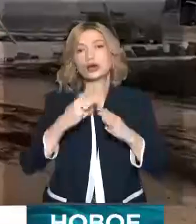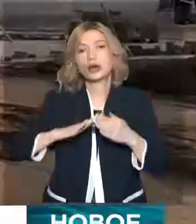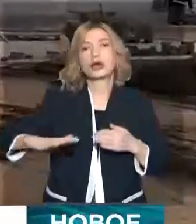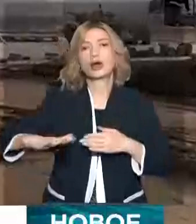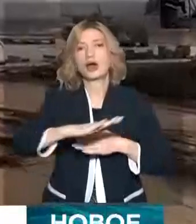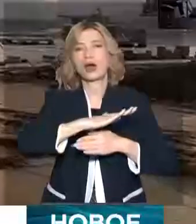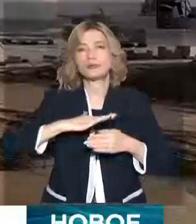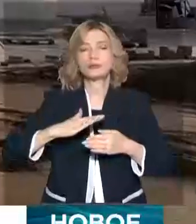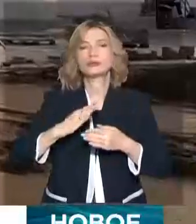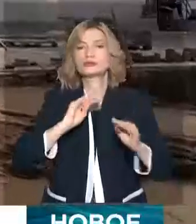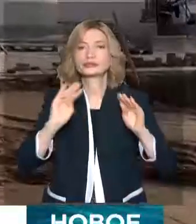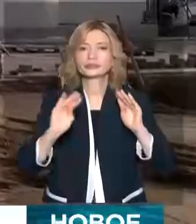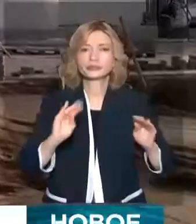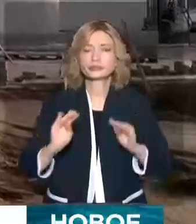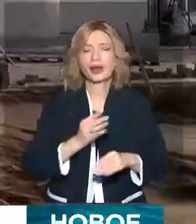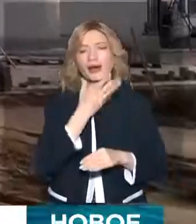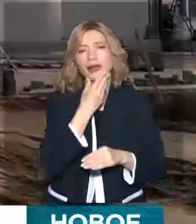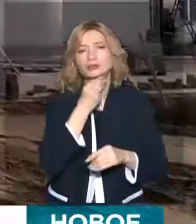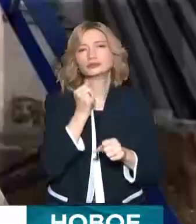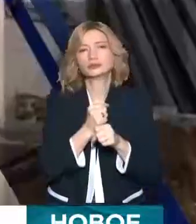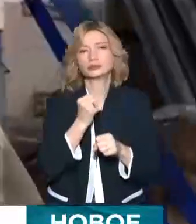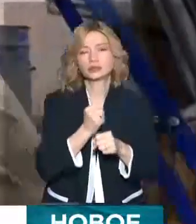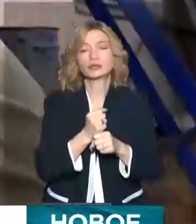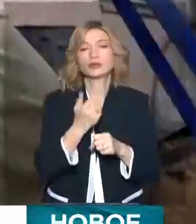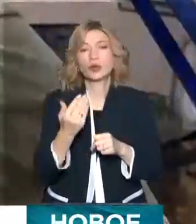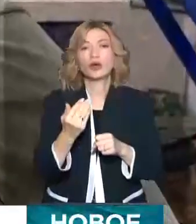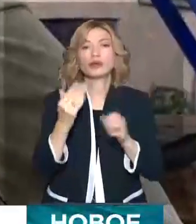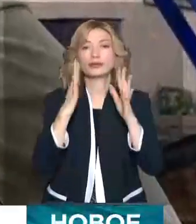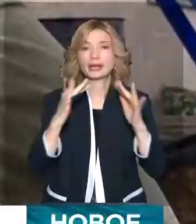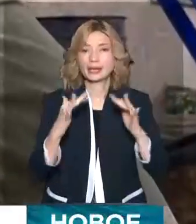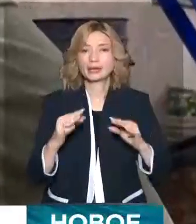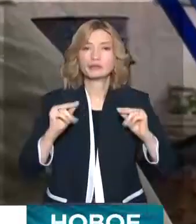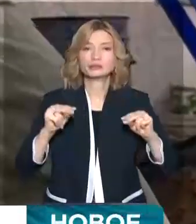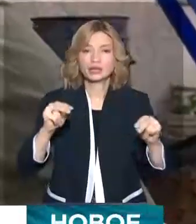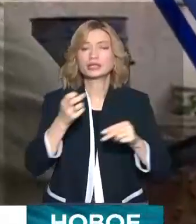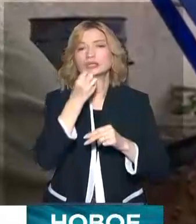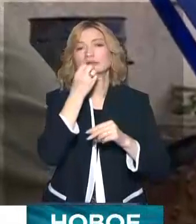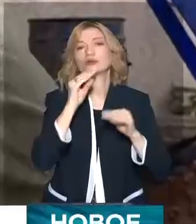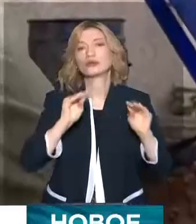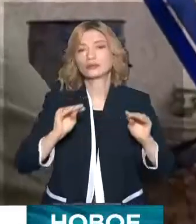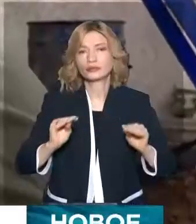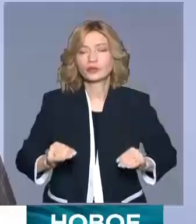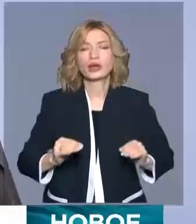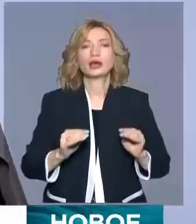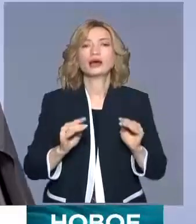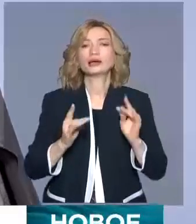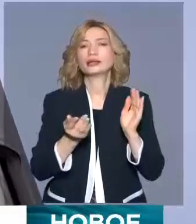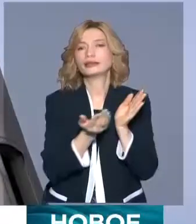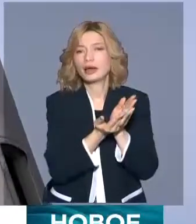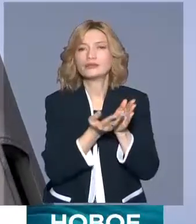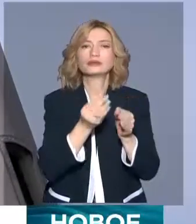у Музея исламской культуры. В скором времени здесь посадят ели, разобьют клумбы, появятся лавочки и малые архитектурные